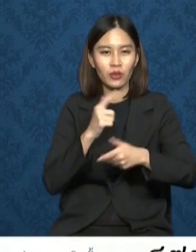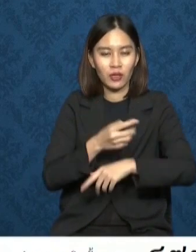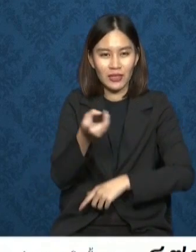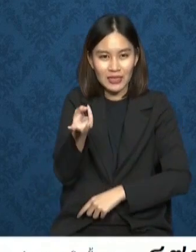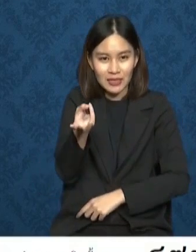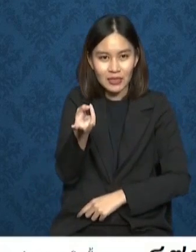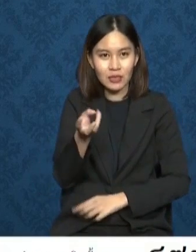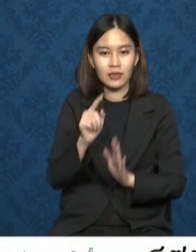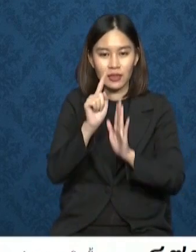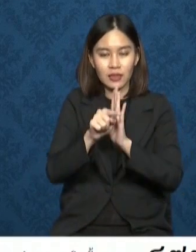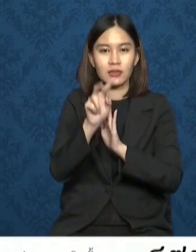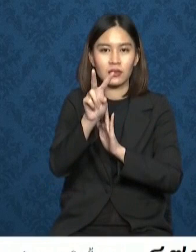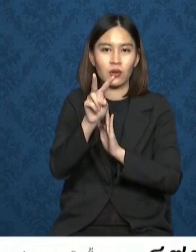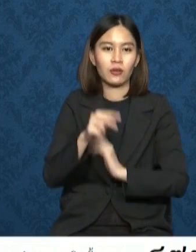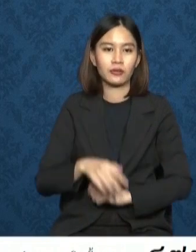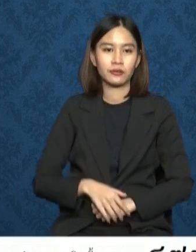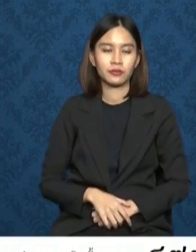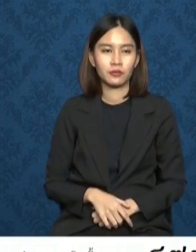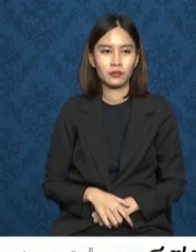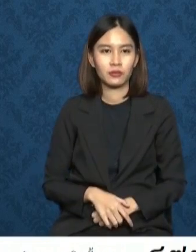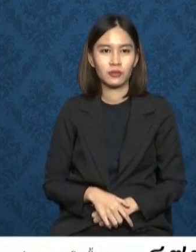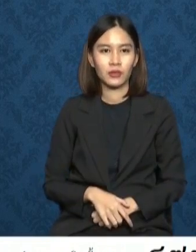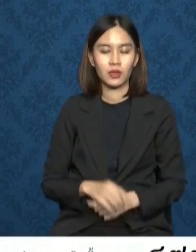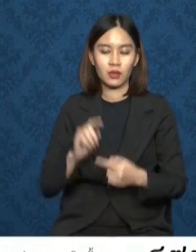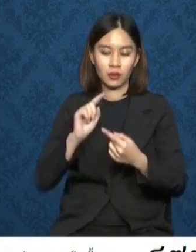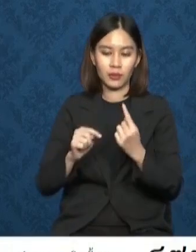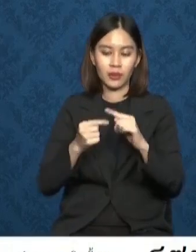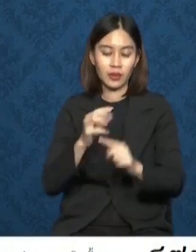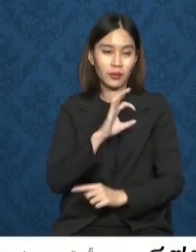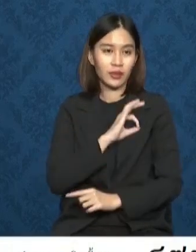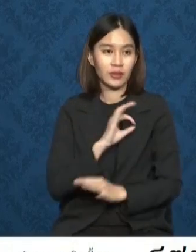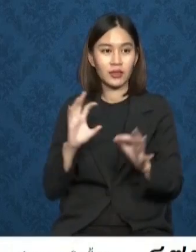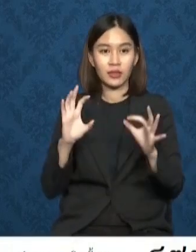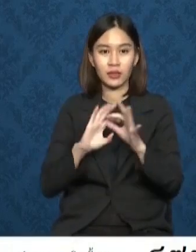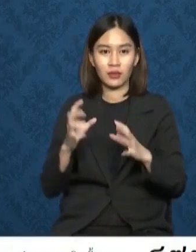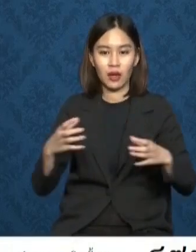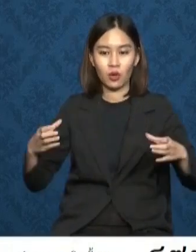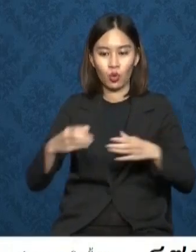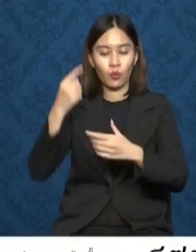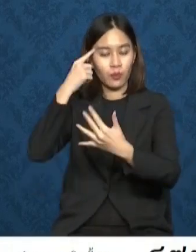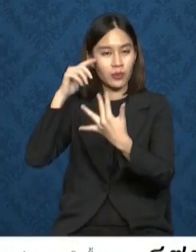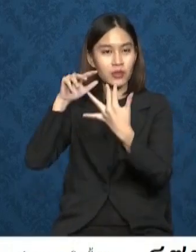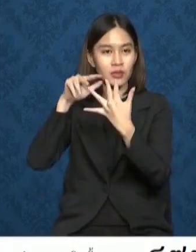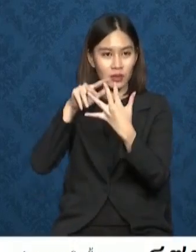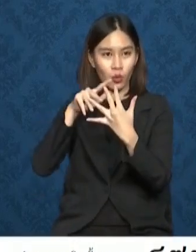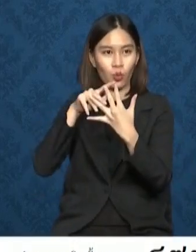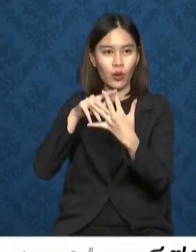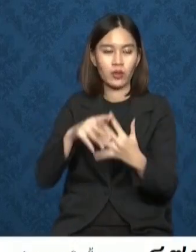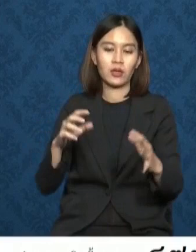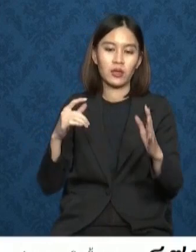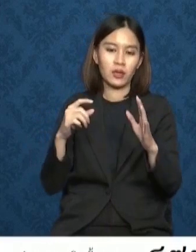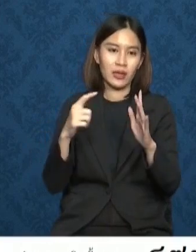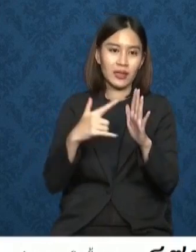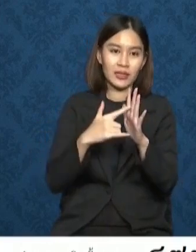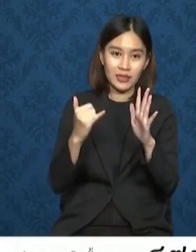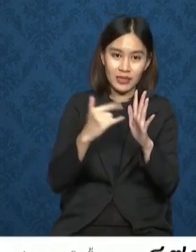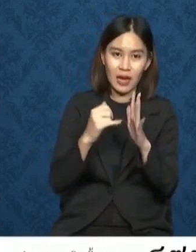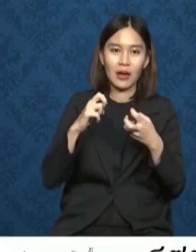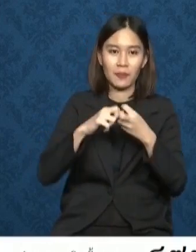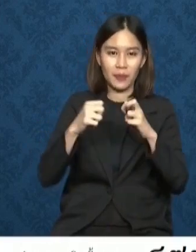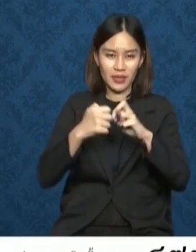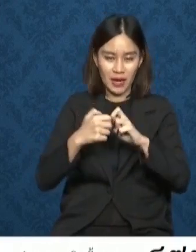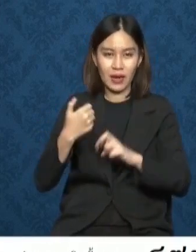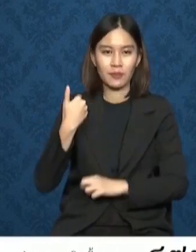ครับอีก 2นาทีของเพื่อนสมาชิกเกี่ยวกับเรื่องของกลุ่มจิตเวทนะครับเรื่องยามีปัญหาจริง